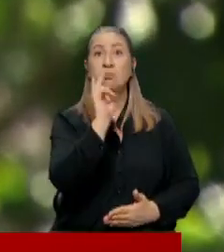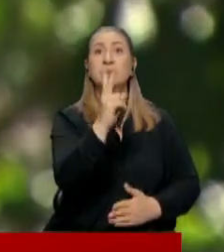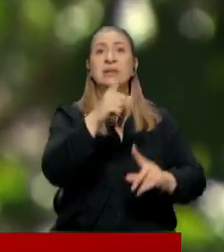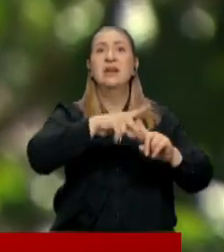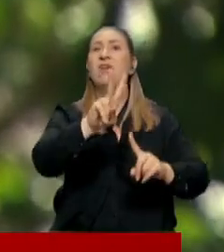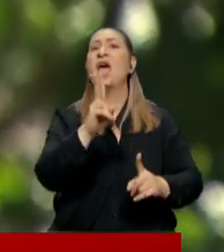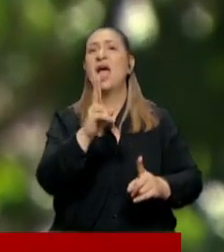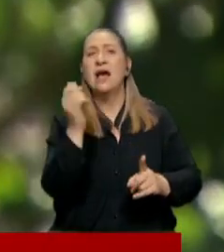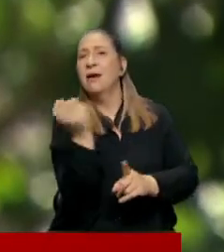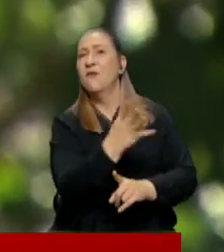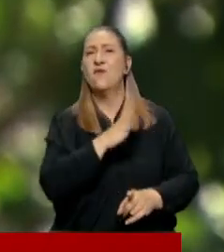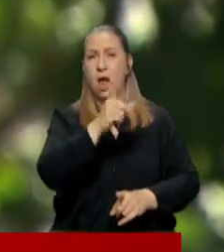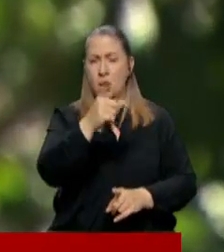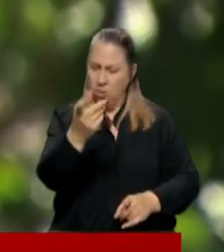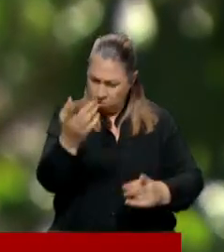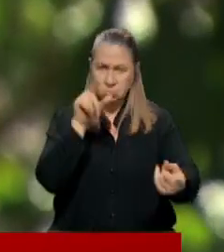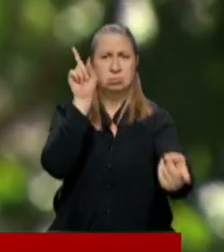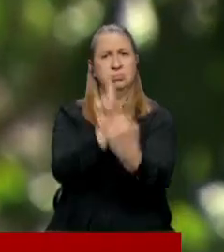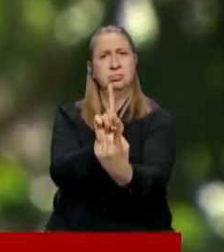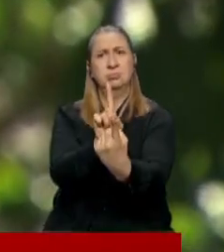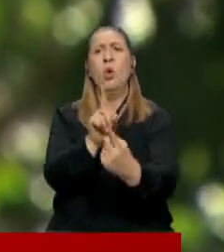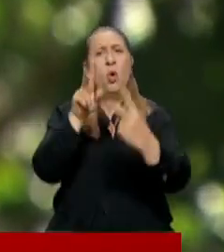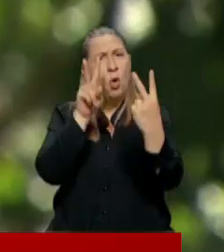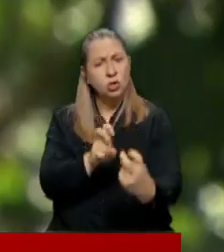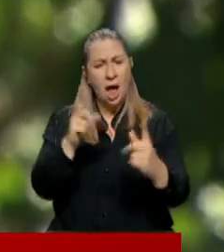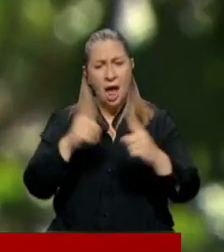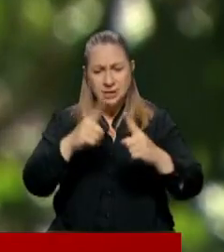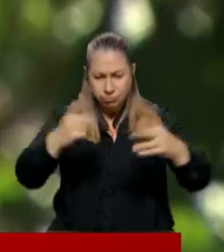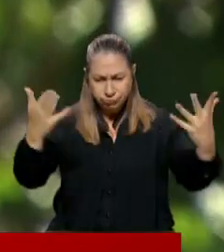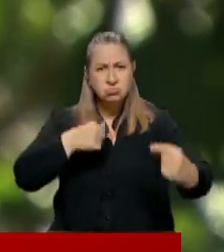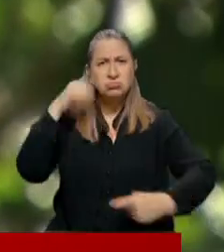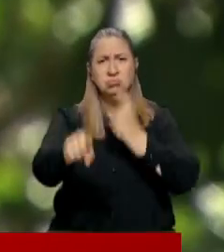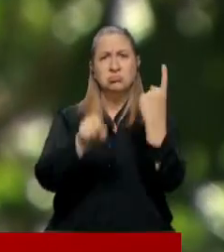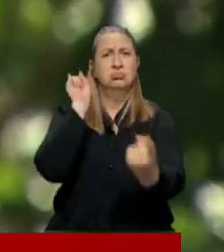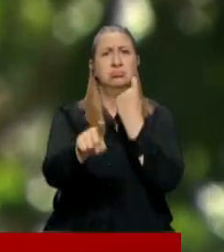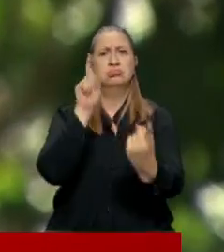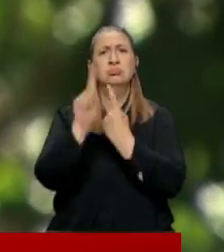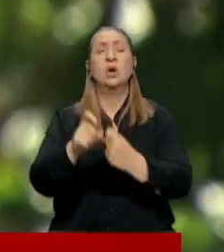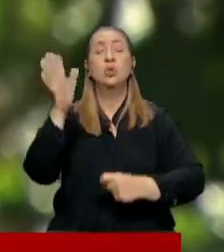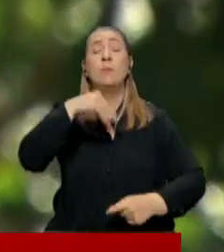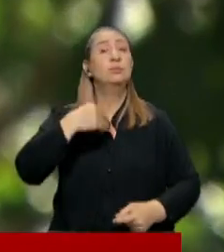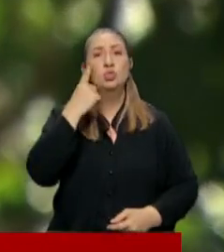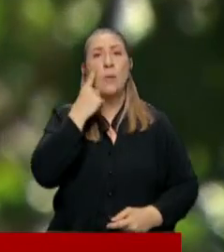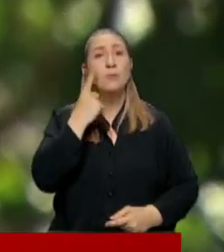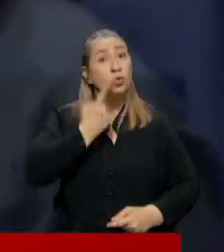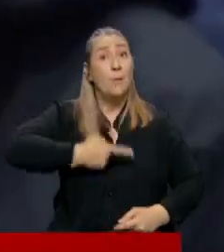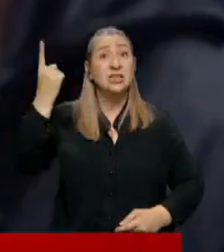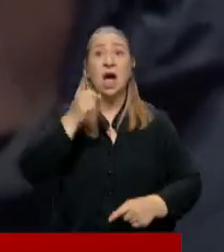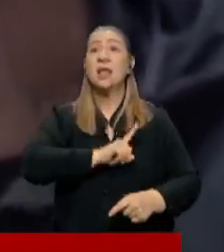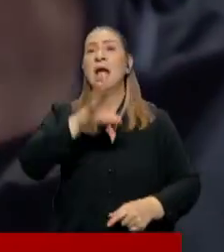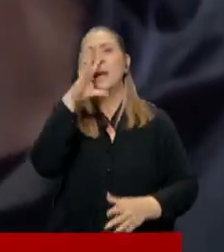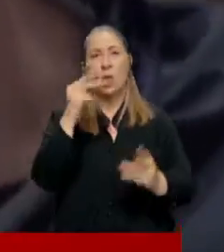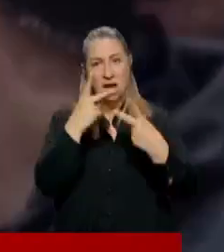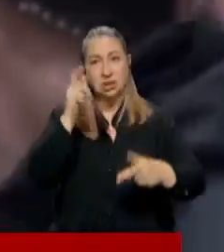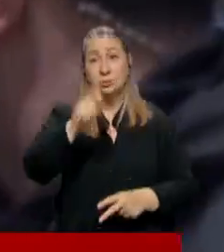televizyon kanalların var orada. Çıkarsın karşıma, oturur hesaplaşırız. Ben de sana Cumhurbaşkanı adayının kim olacağını açıklayacağım.